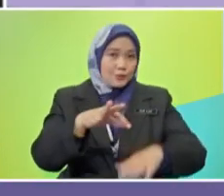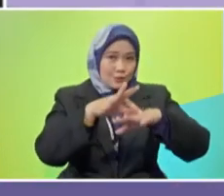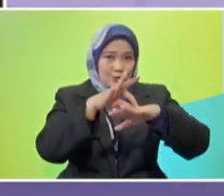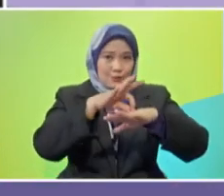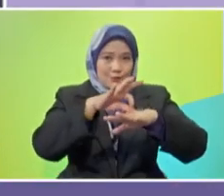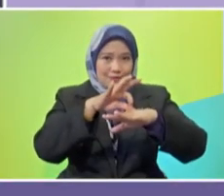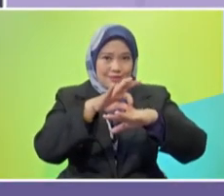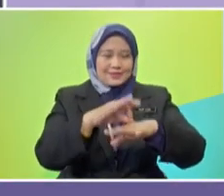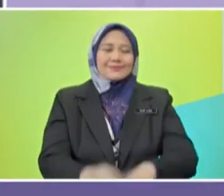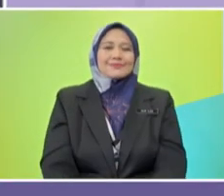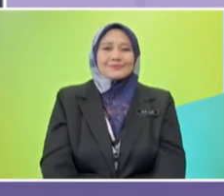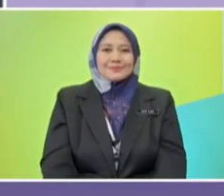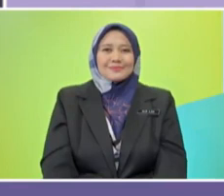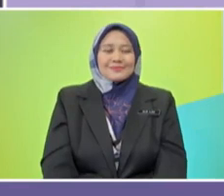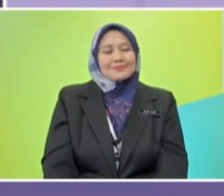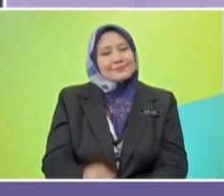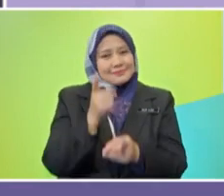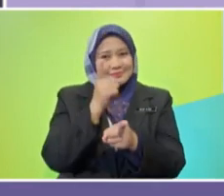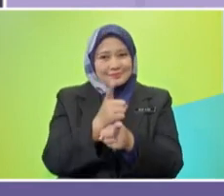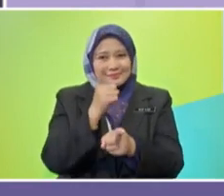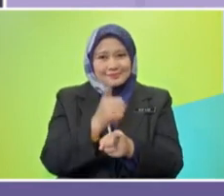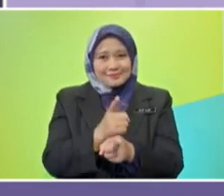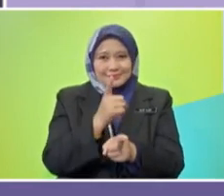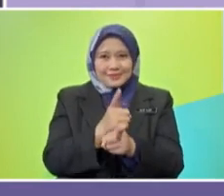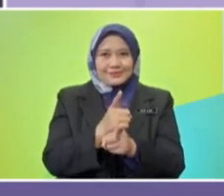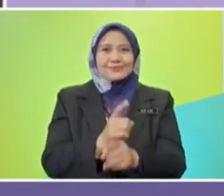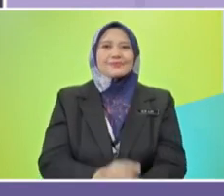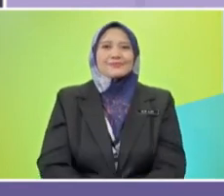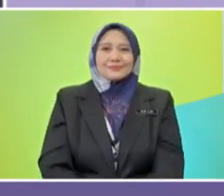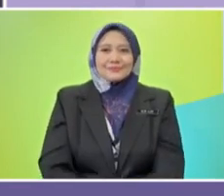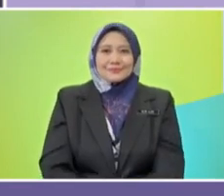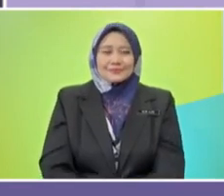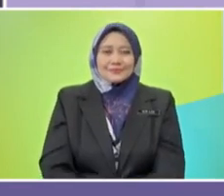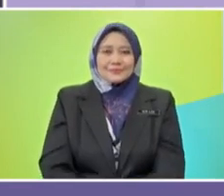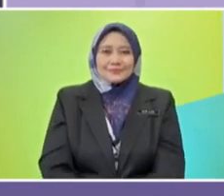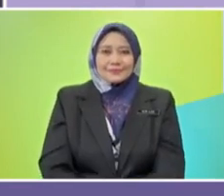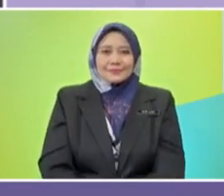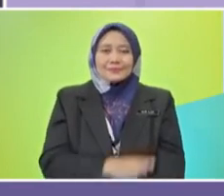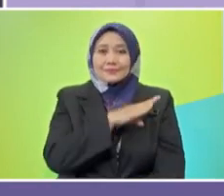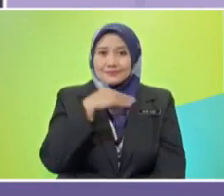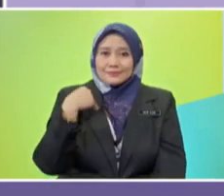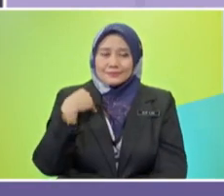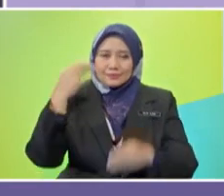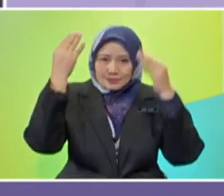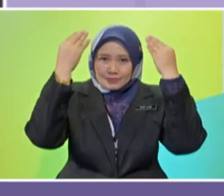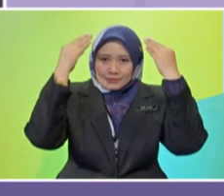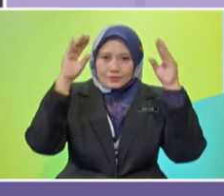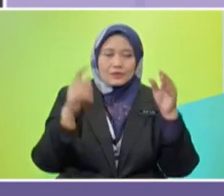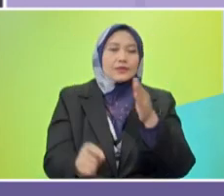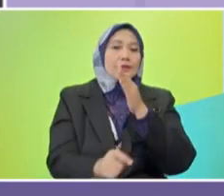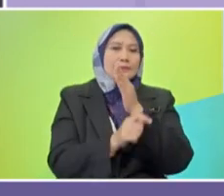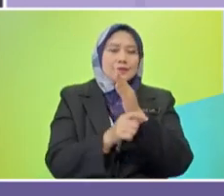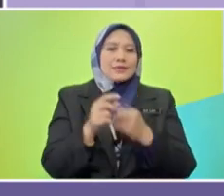Buah oren mempunyai vitamin C. Dan cikgu kena tambah sedikit kata hubung di tengahnya. Cikgu.